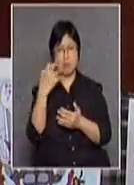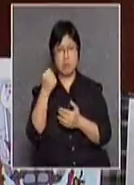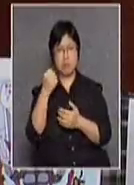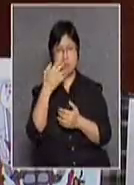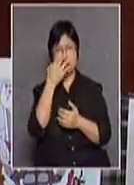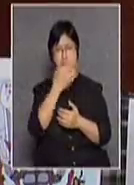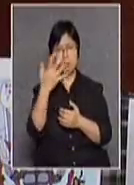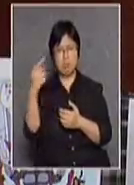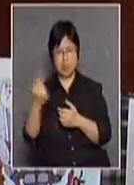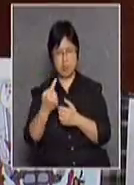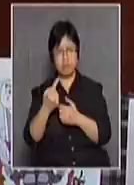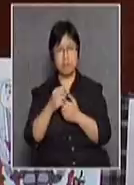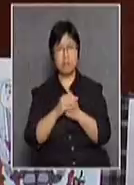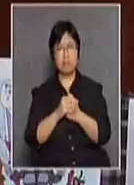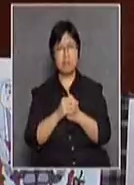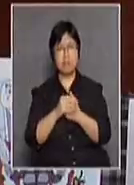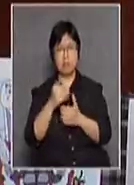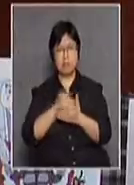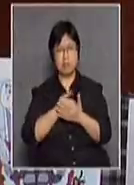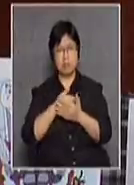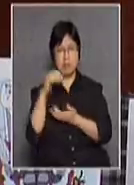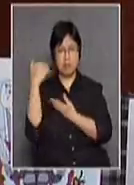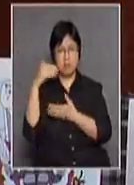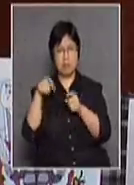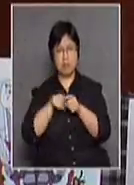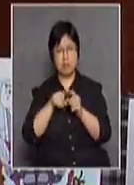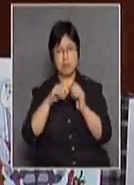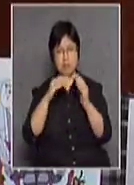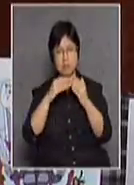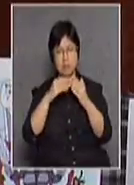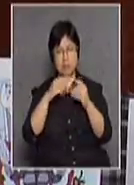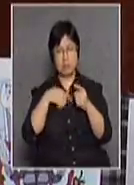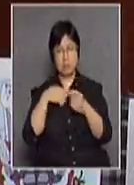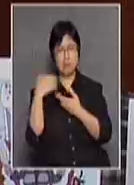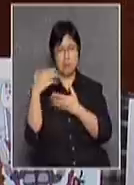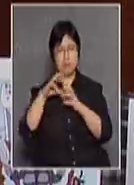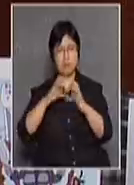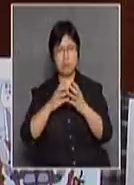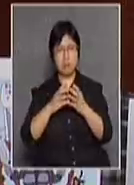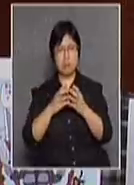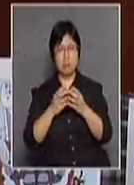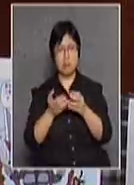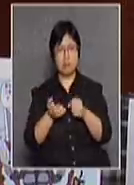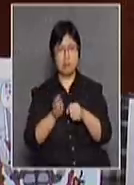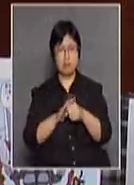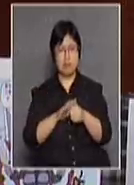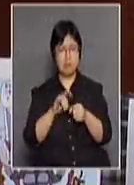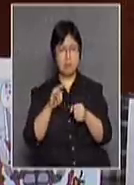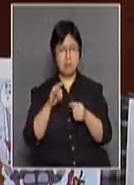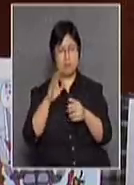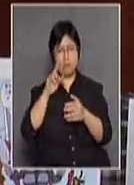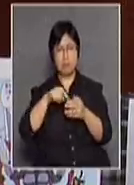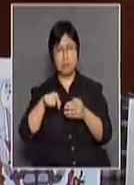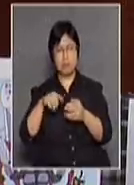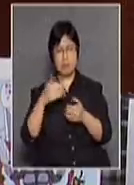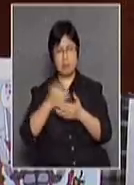355萬，削減運輸及房屋局運輸科 填補機場，唔係跳咗，削